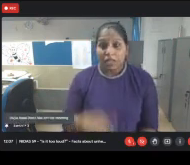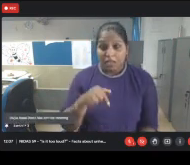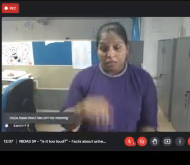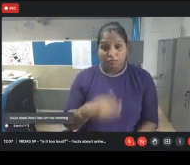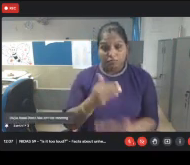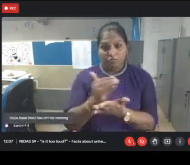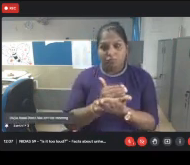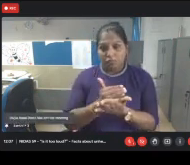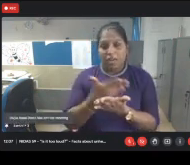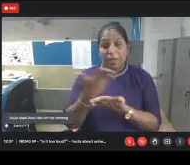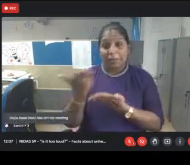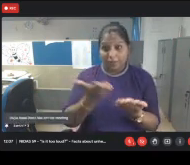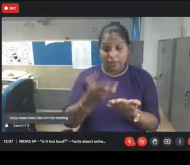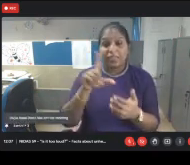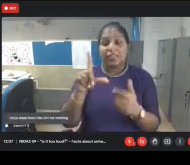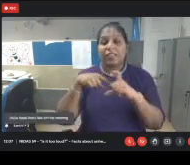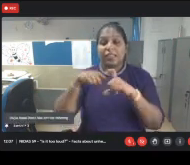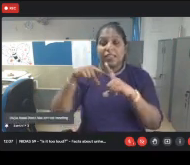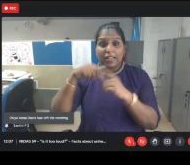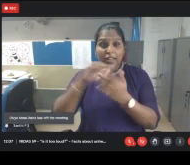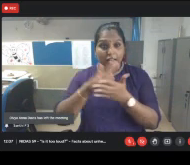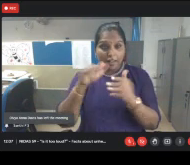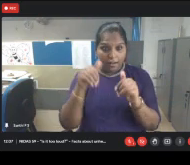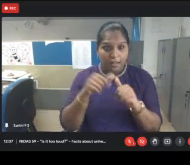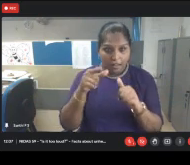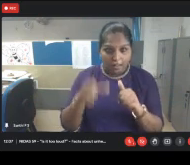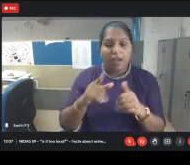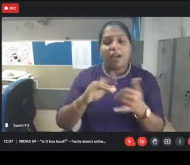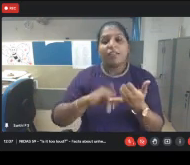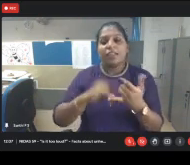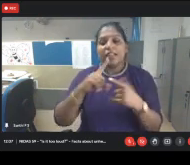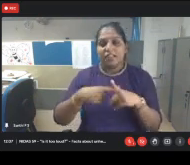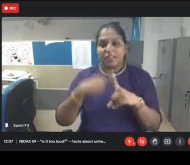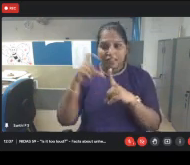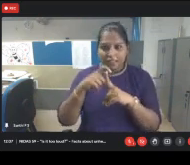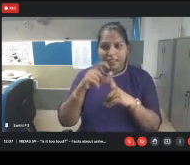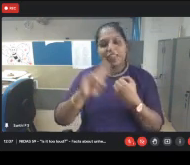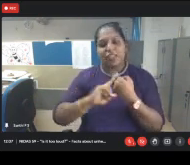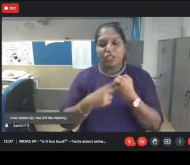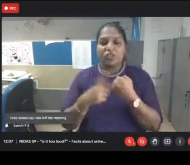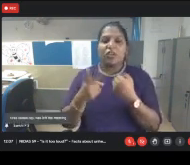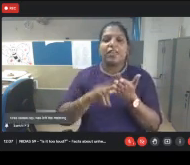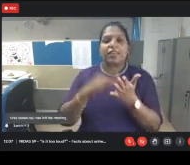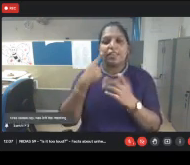കൂടി നന്ദി പറയുന്നു. അടുത്ത മാസം 3-ാമത്തെ ശനിയാഴ്ച മറ്റൊരു വിഷയവുമായി എത്തുന്നതാണ്. വളരെയധികം നന്ദി.